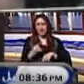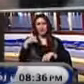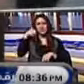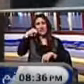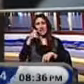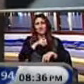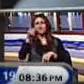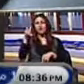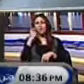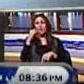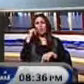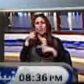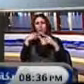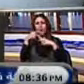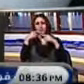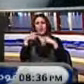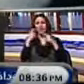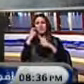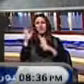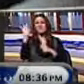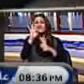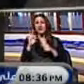اتكلم، حاول تتكلم معاهم اكتر من دقيقتين،